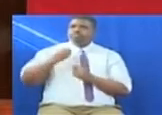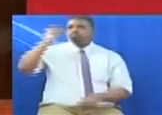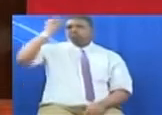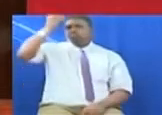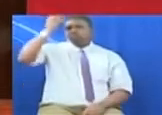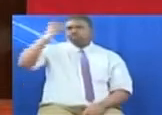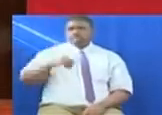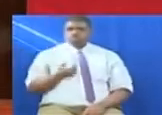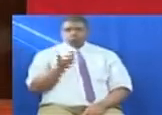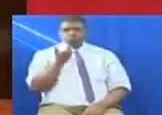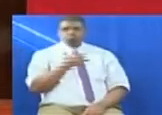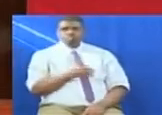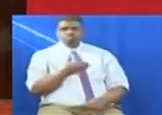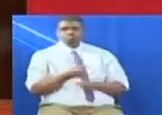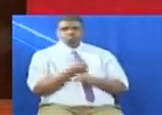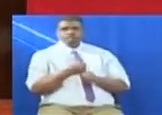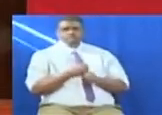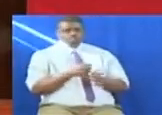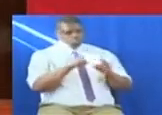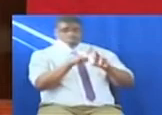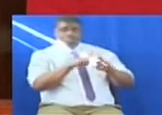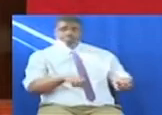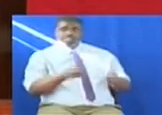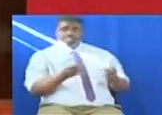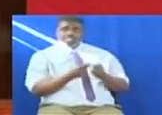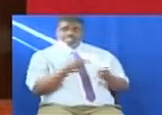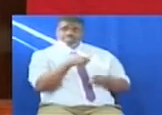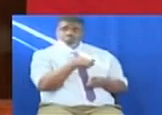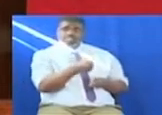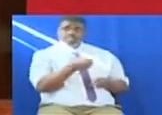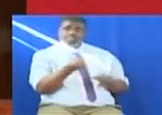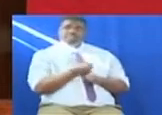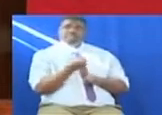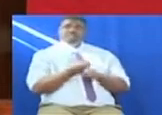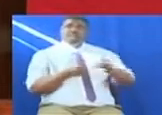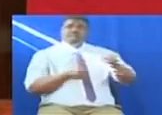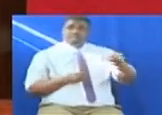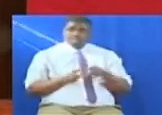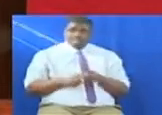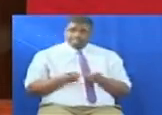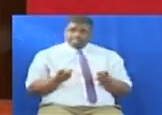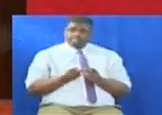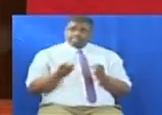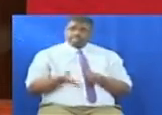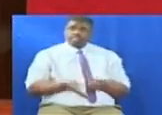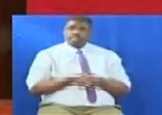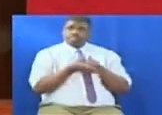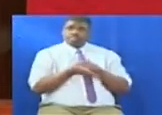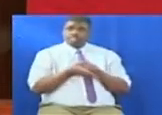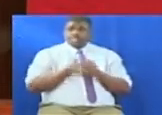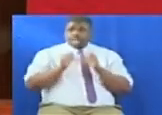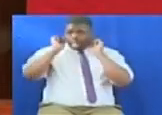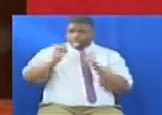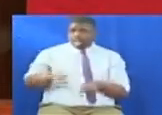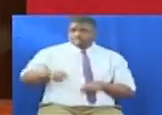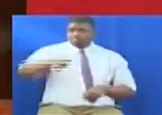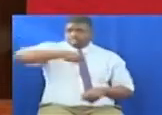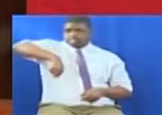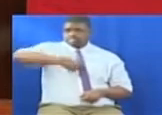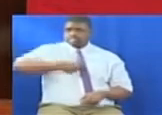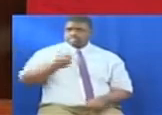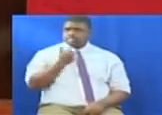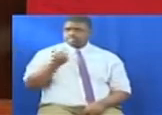kwamba kuna umuhimu wa kufanya utafiti kama aliofanya yeye. Lakini pia ametusaidia sisi kwamba lazima Watanzania tuwe